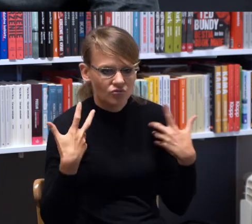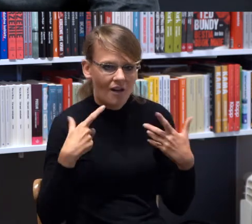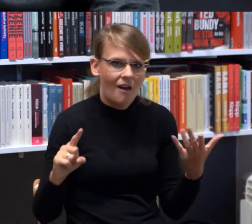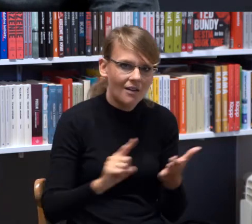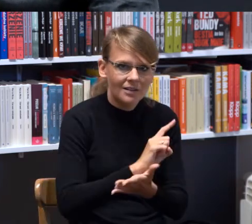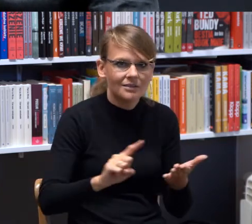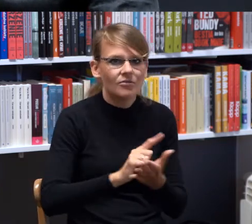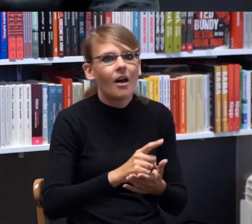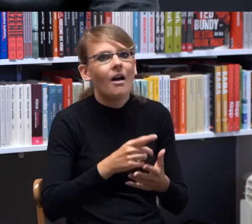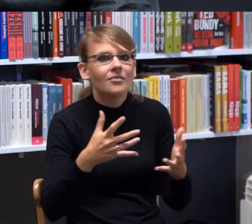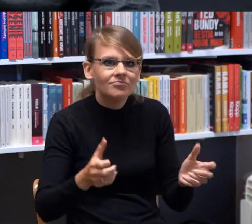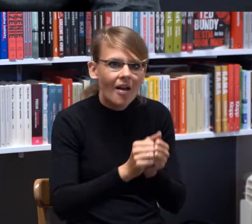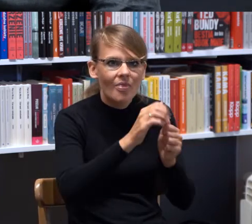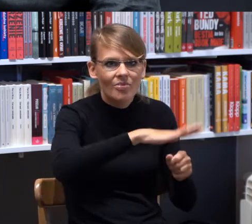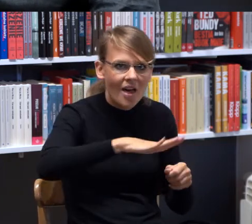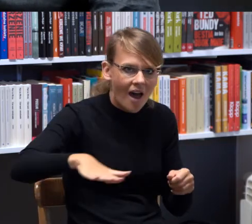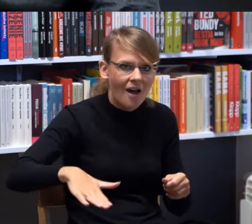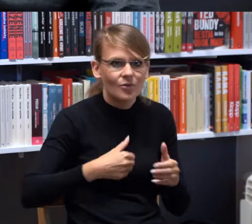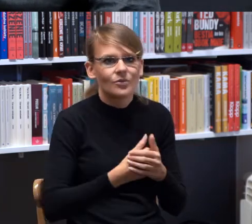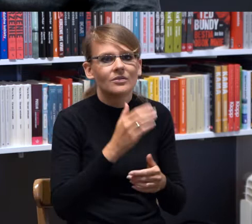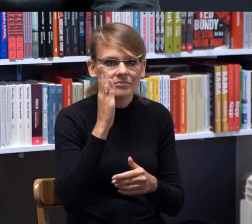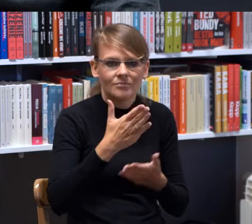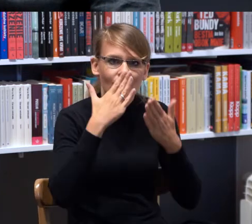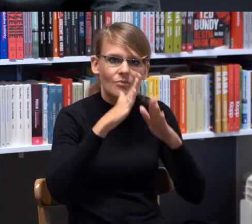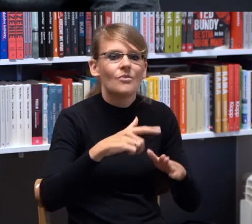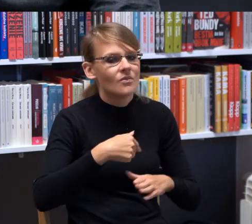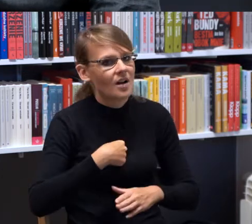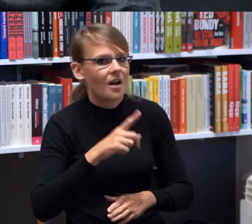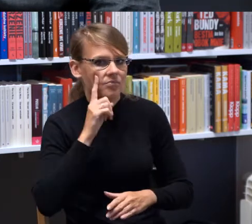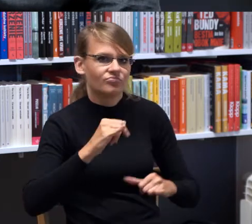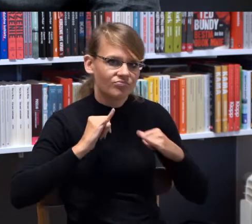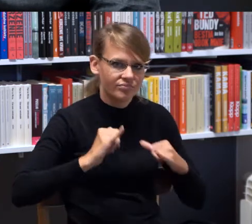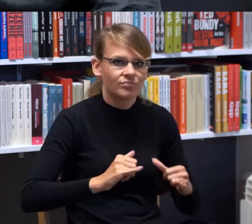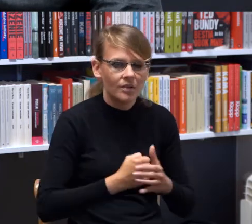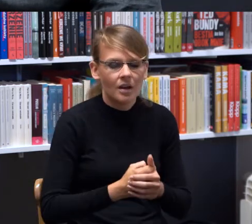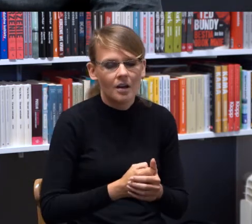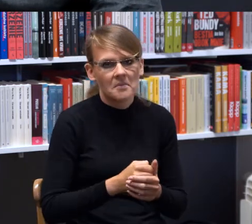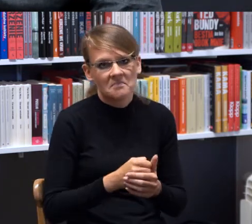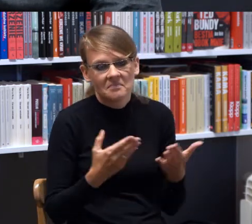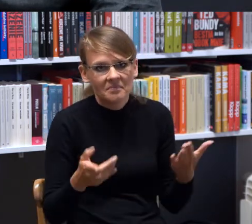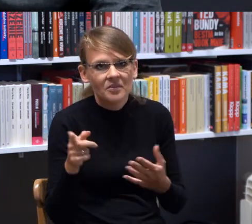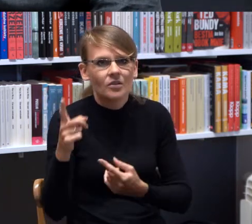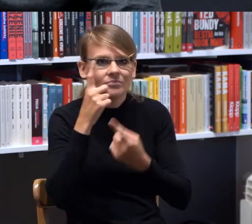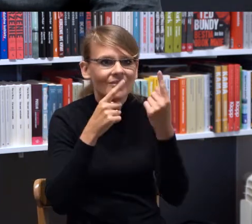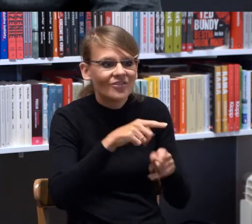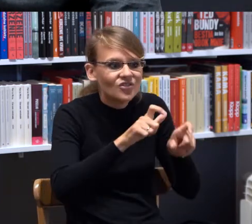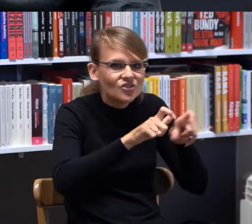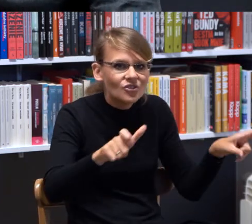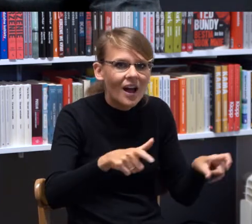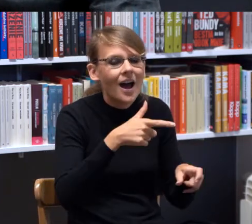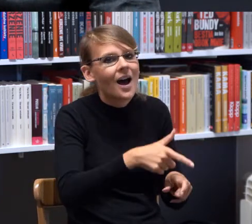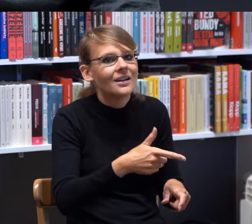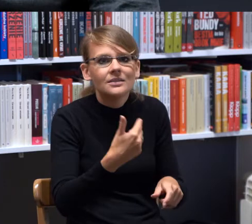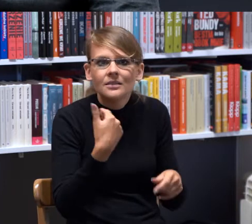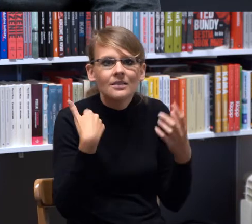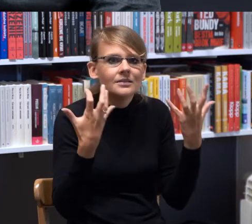za naród, wykaże się swoim męstwem. I on uznał, że w czasach, kiedy jakby ten pęd ku